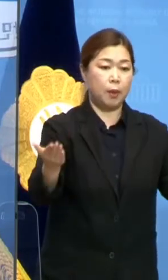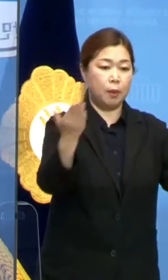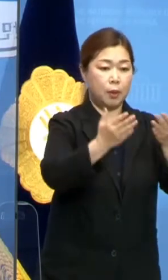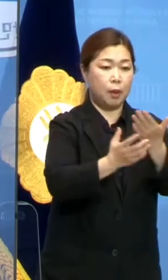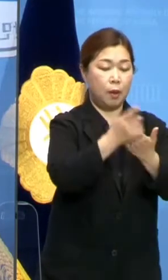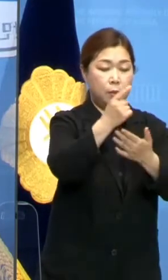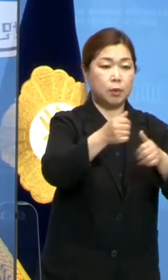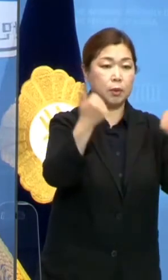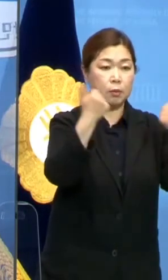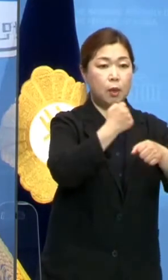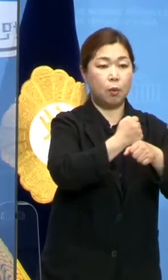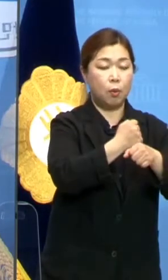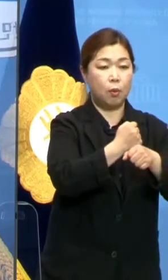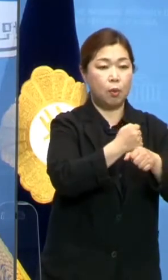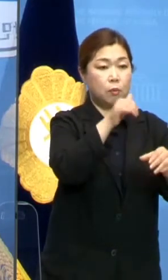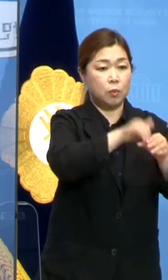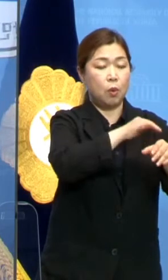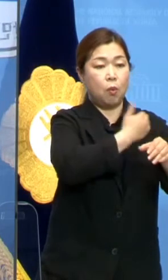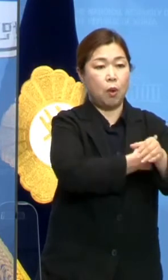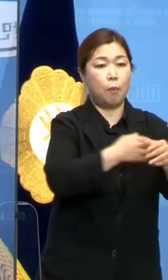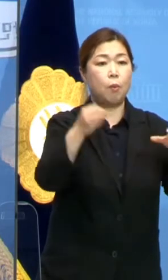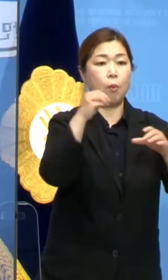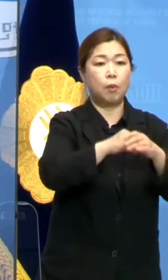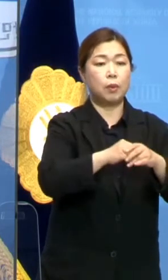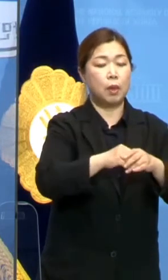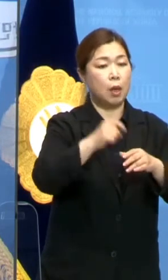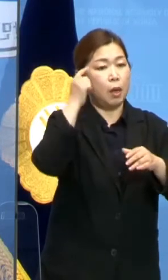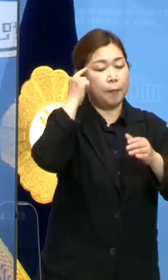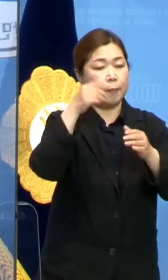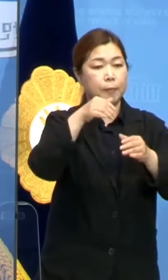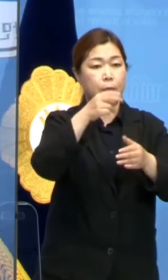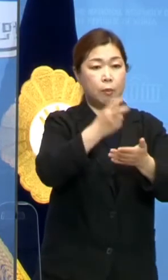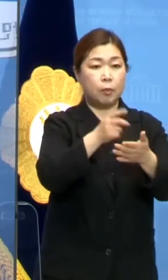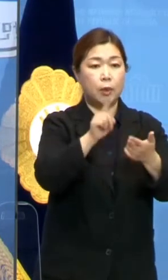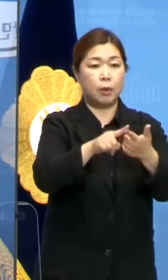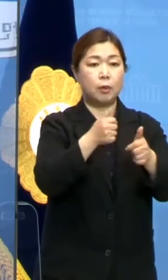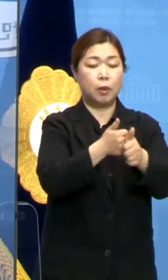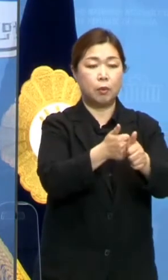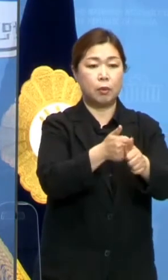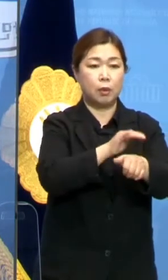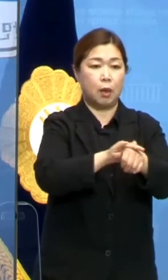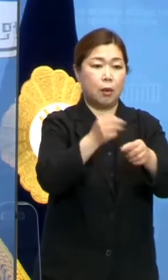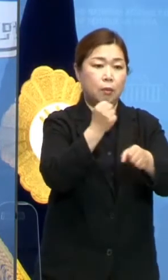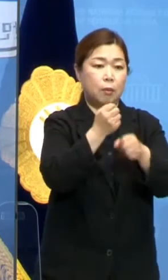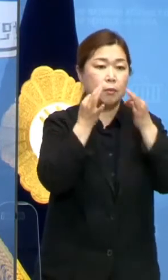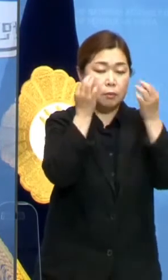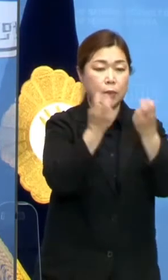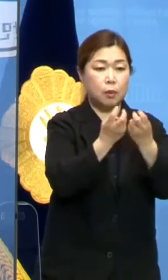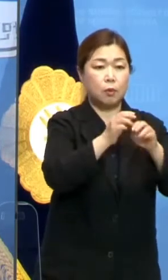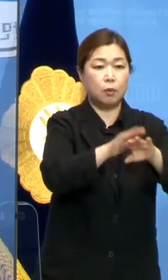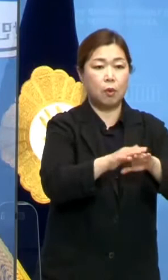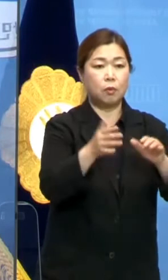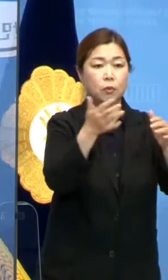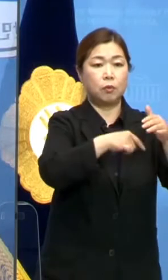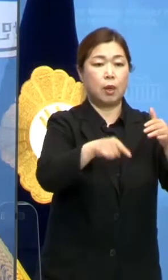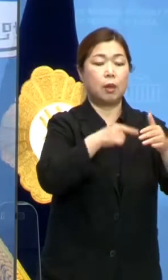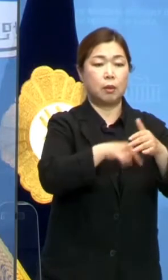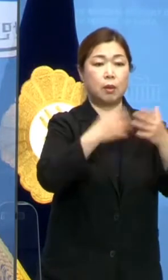것이며 비토권을 포함하여 합리적 안을 도출하고 정기국회 내 모든 절차를 마무리할